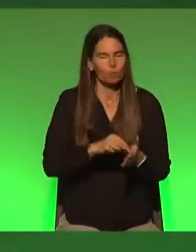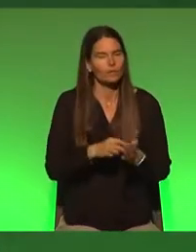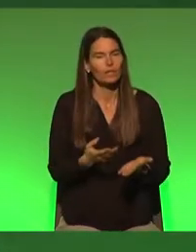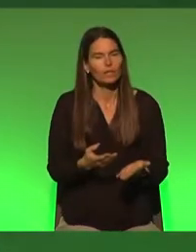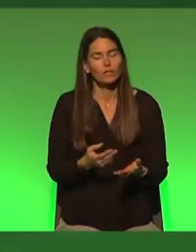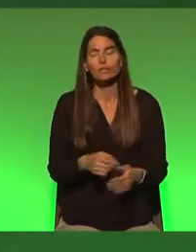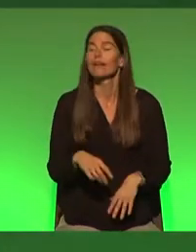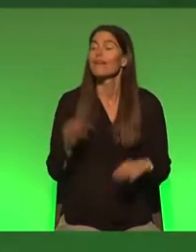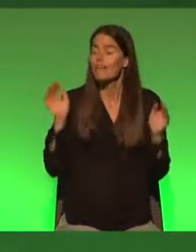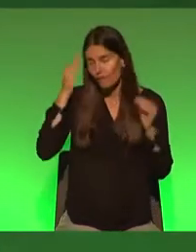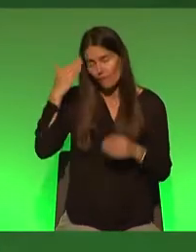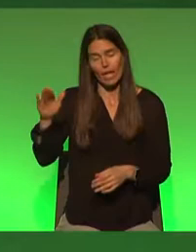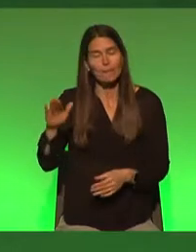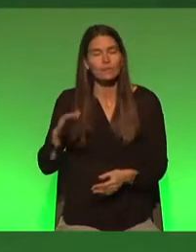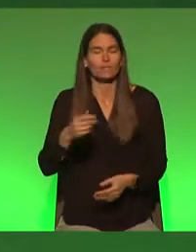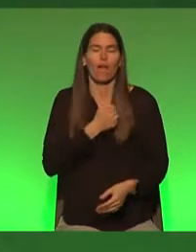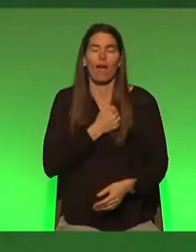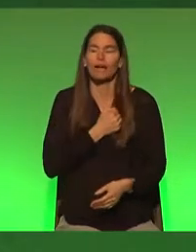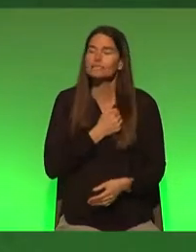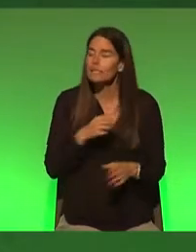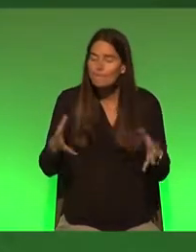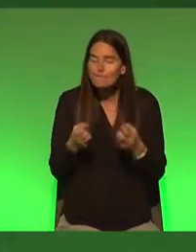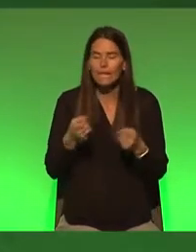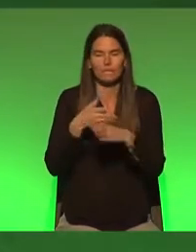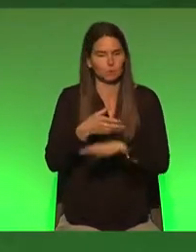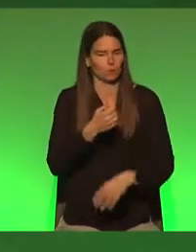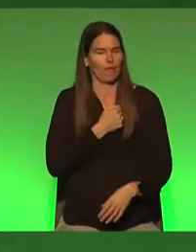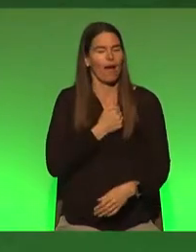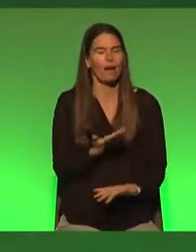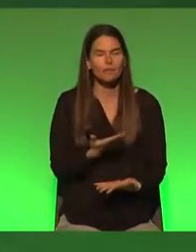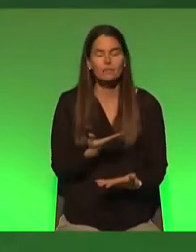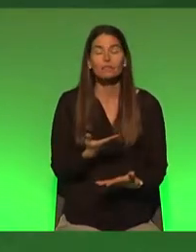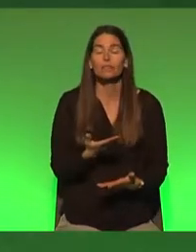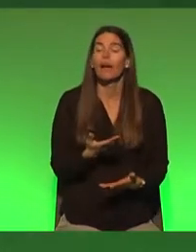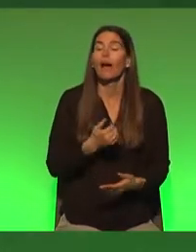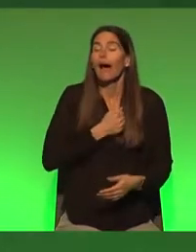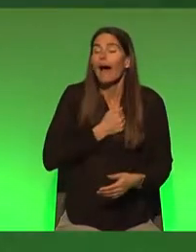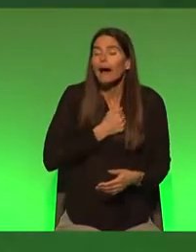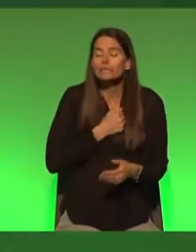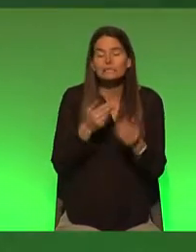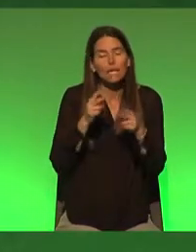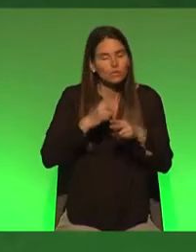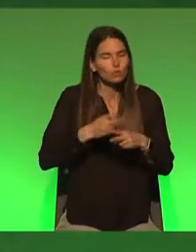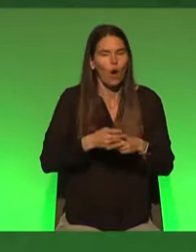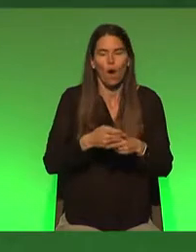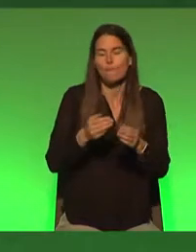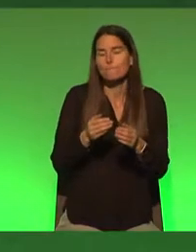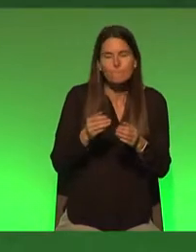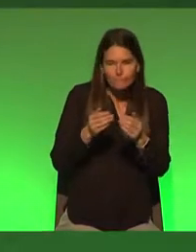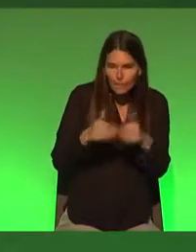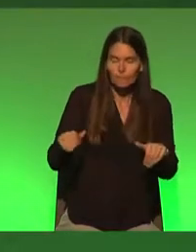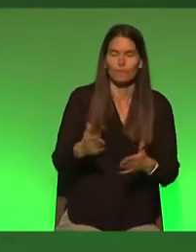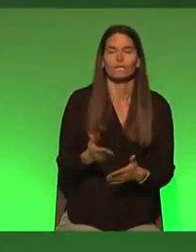Fremden, Angst beim Bäcker, Angst vor Abweichungen von der vermeintlichen Norm, Angst vor Kontrollverlust, Angst